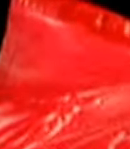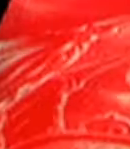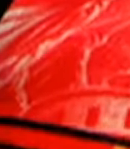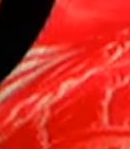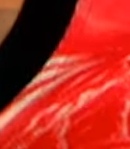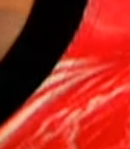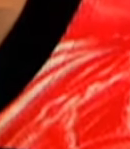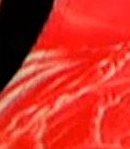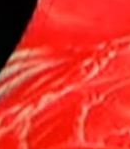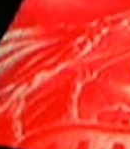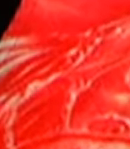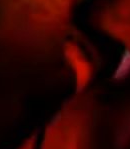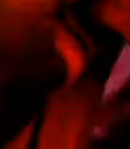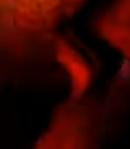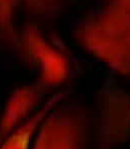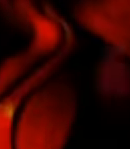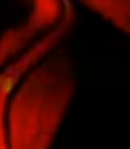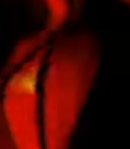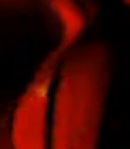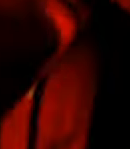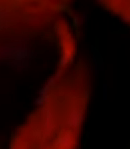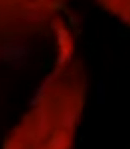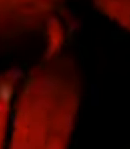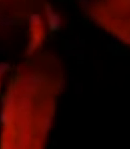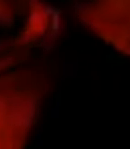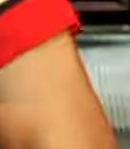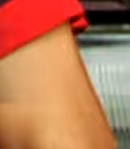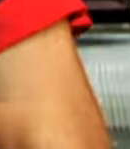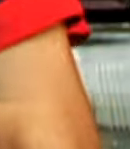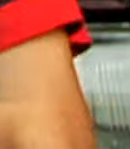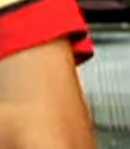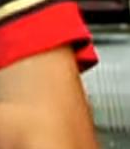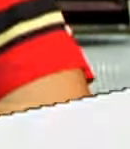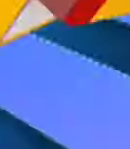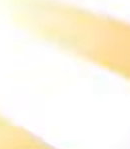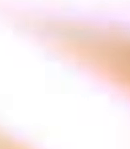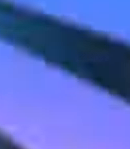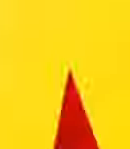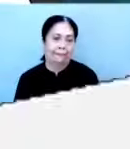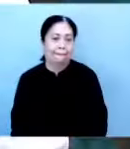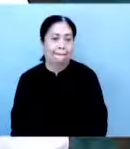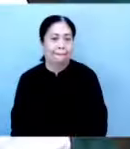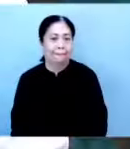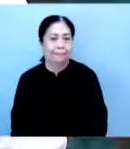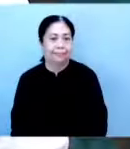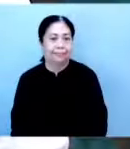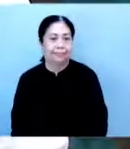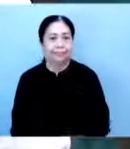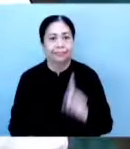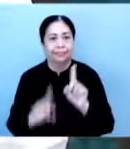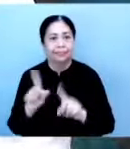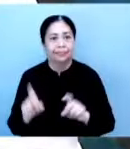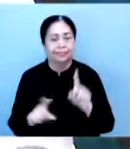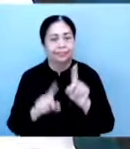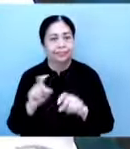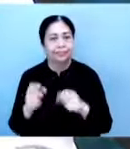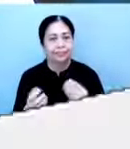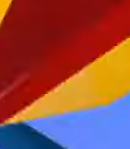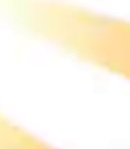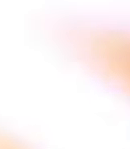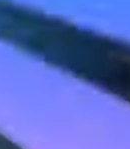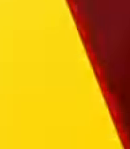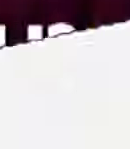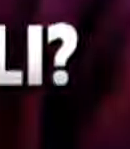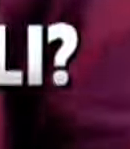sakit na TV aabangan yan sa sabi ni doc at para naman sa ating another tanungan session mga kapatid inalam natin